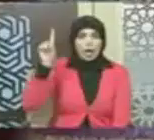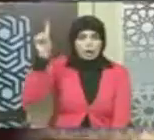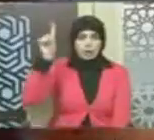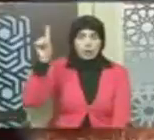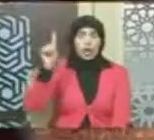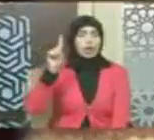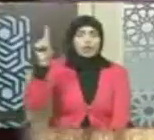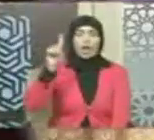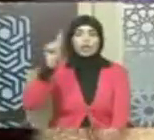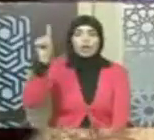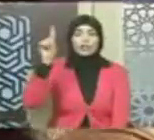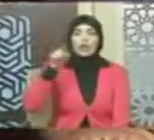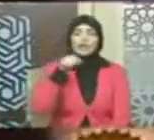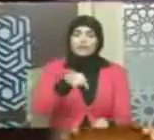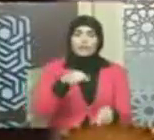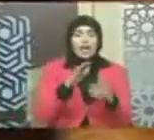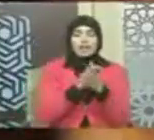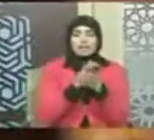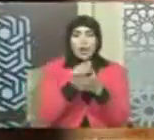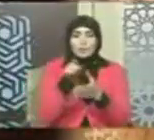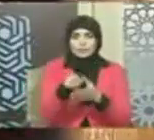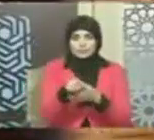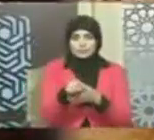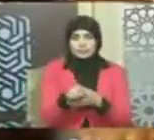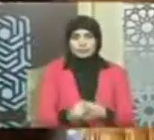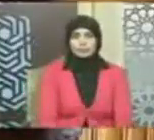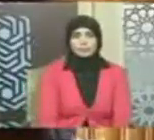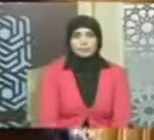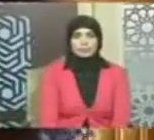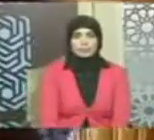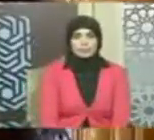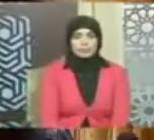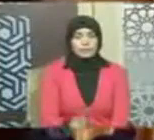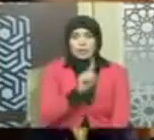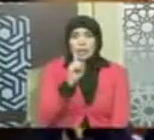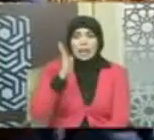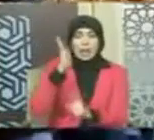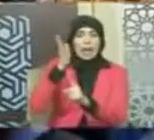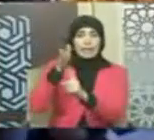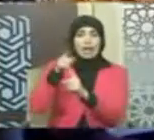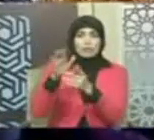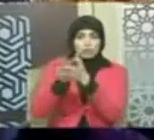الله الله في أصحابي، لا تسبوا أصحابي،